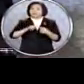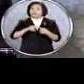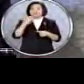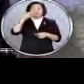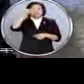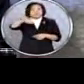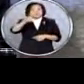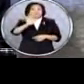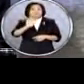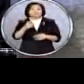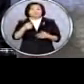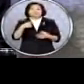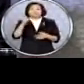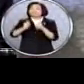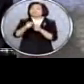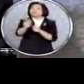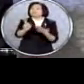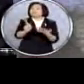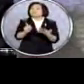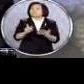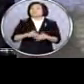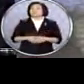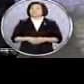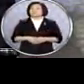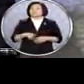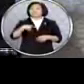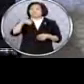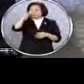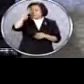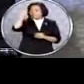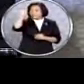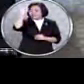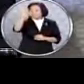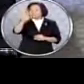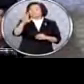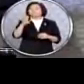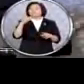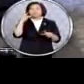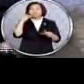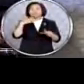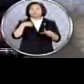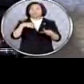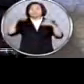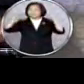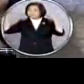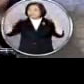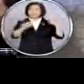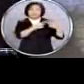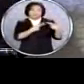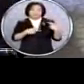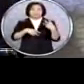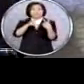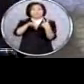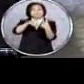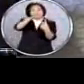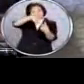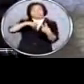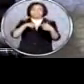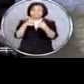在竞选什么呢？所以我希望我们将来有机会能够邀请宋主席、蔡主席，大家一起来谈，